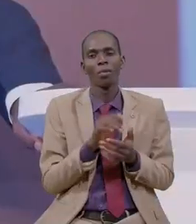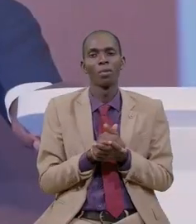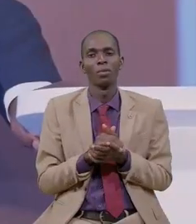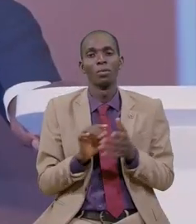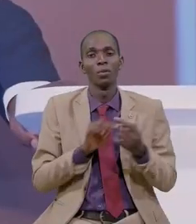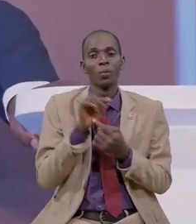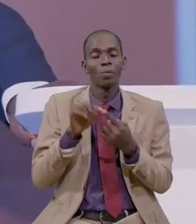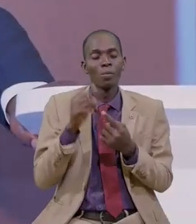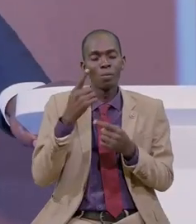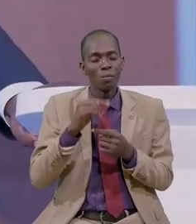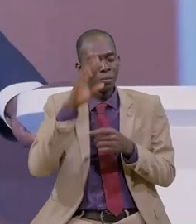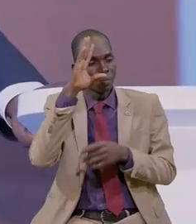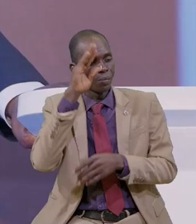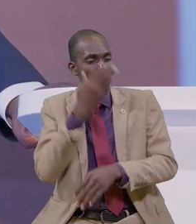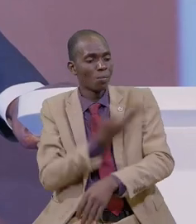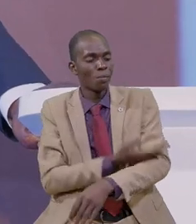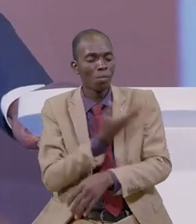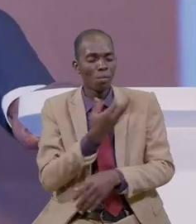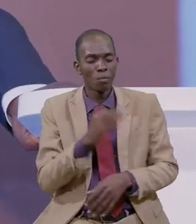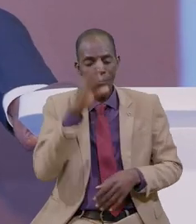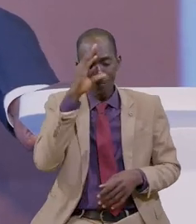Quand le Fils de l'homme